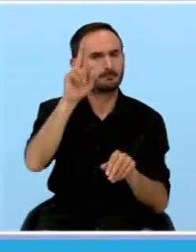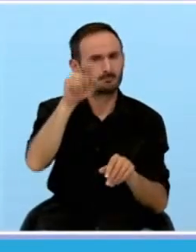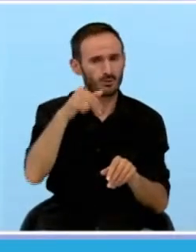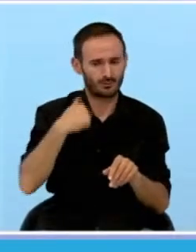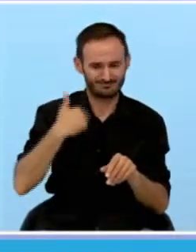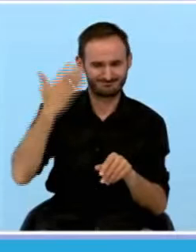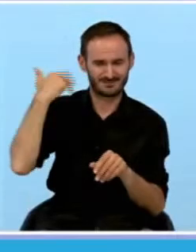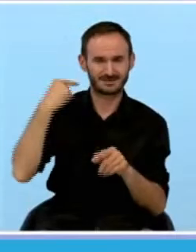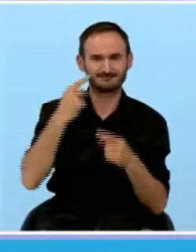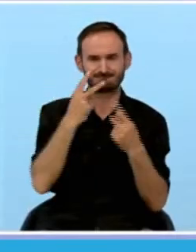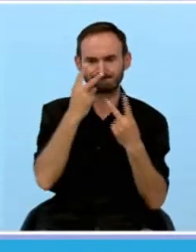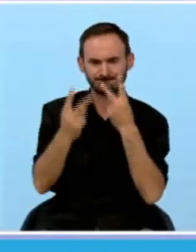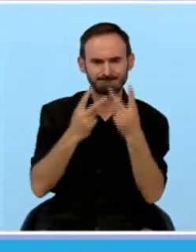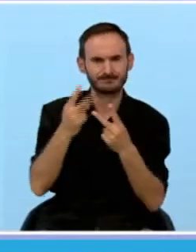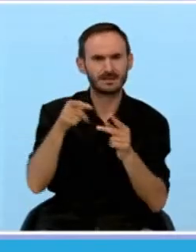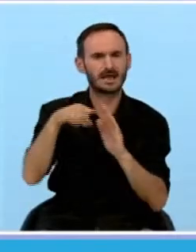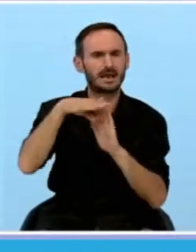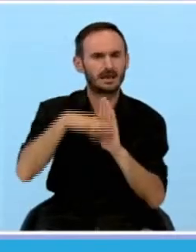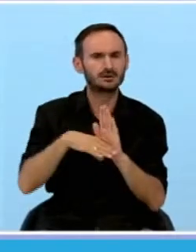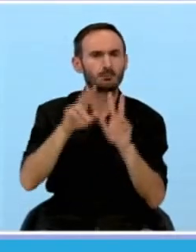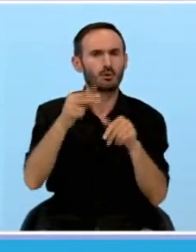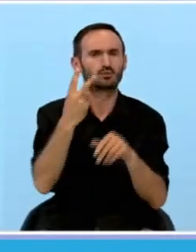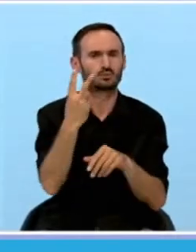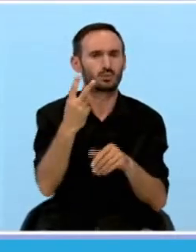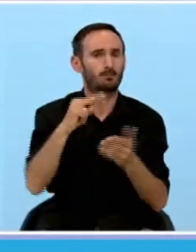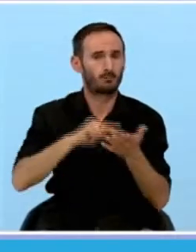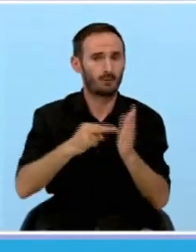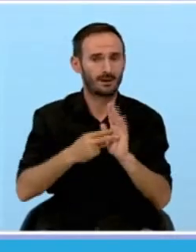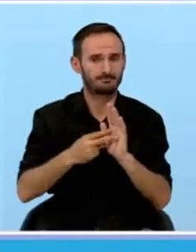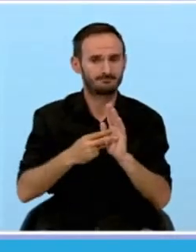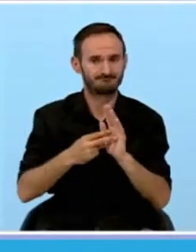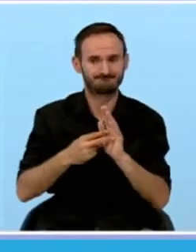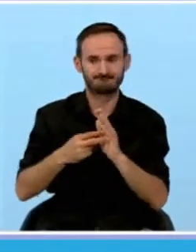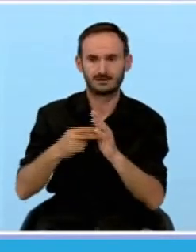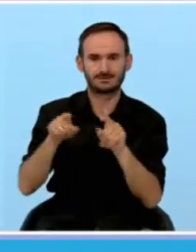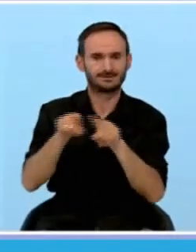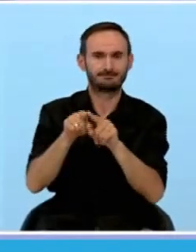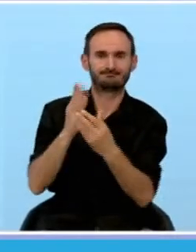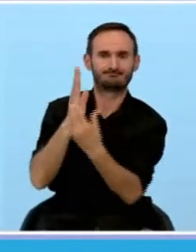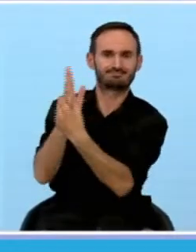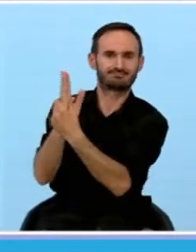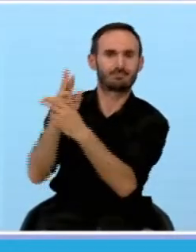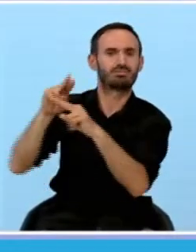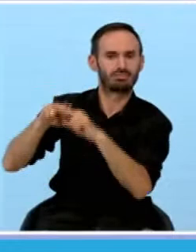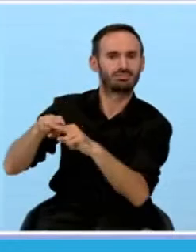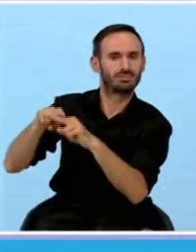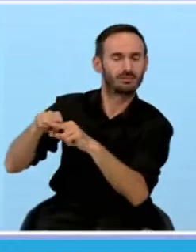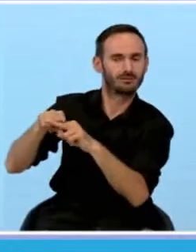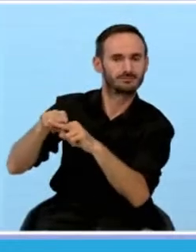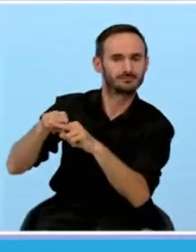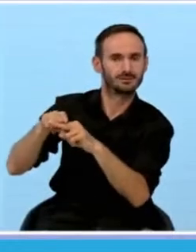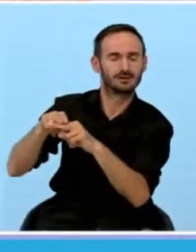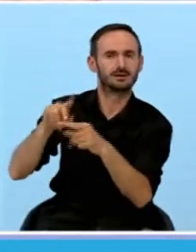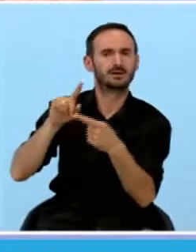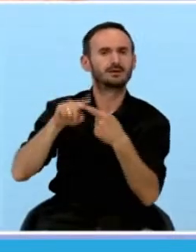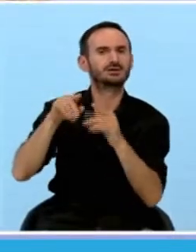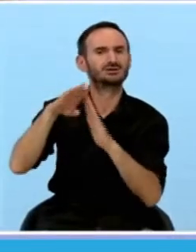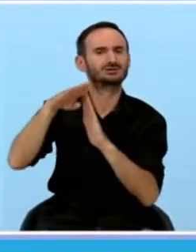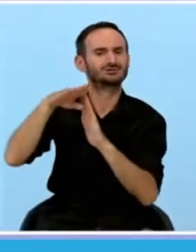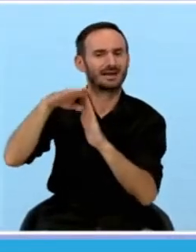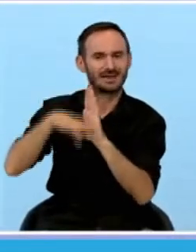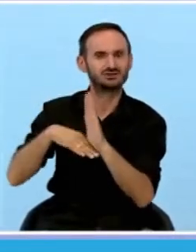kanë këtë problematik. Janë dy probleme, e para ligje që nuk miratohen, që kanë mbetë në draft që shumë vite, ta zëm ligji për shërbimet sociale dhe ligji